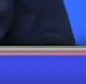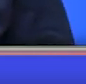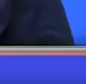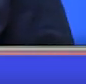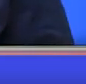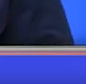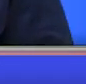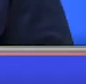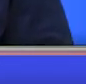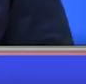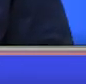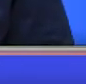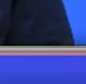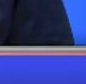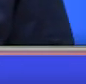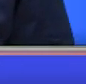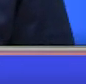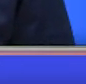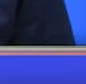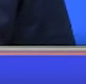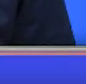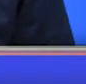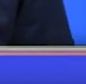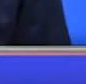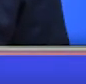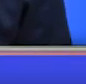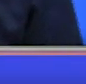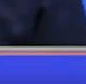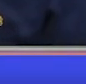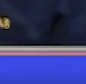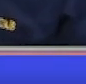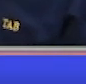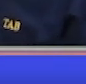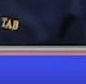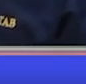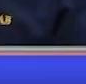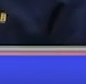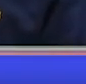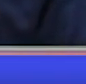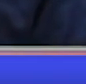ก็เอ่อหลังจากนั้นก็แเดินทางกลับบ้านเมื่อวานนี้นะไงเออ